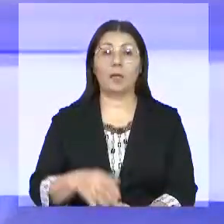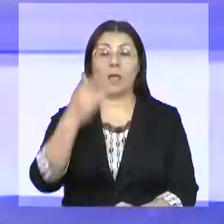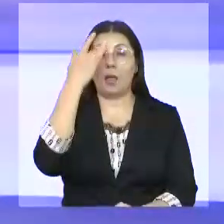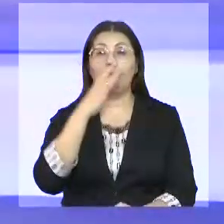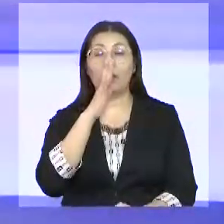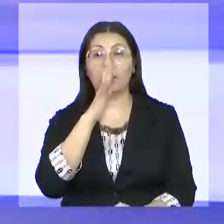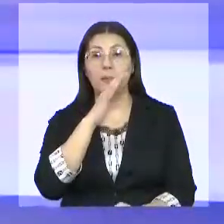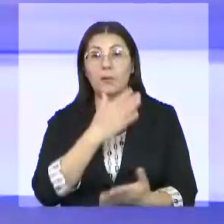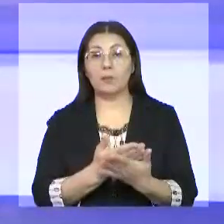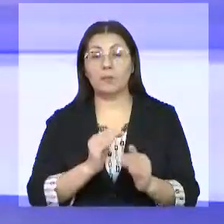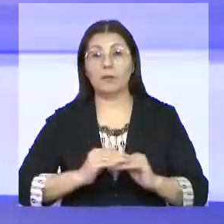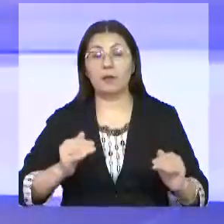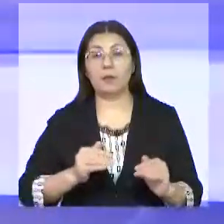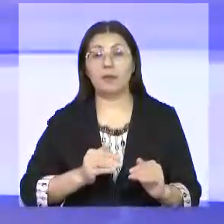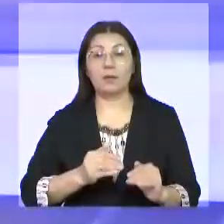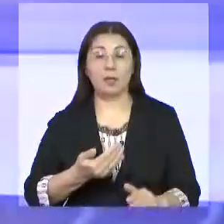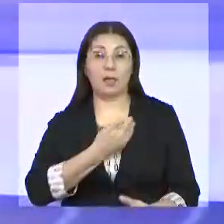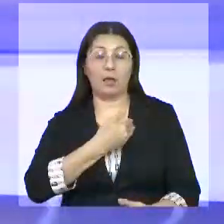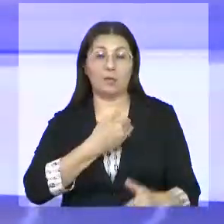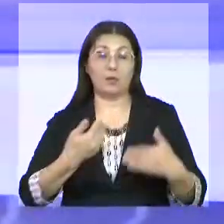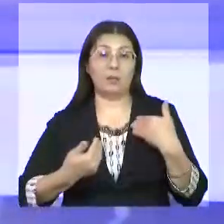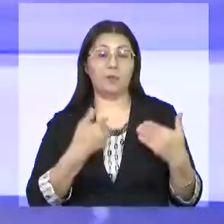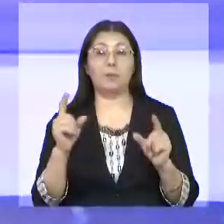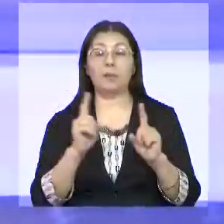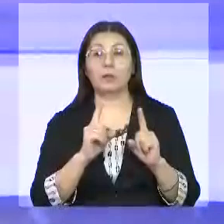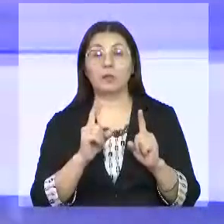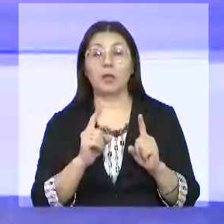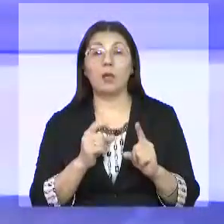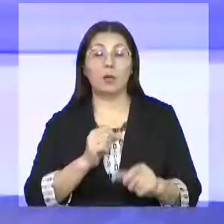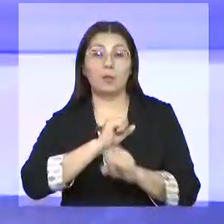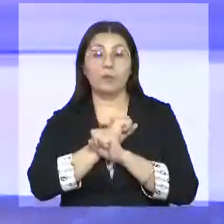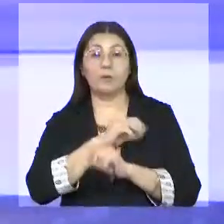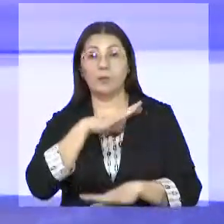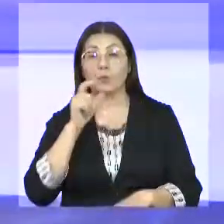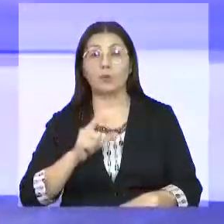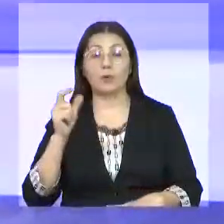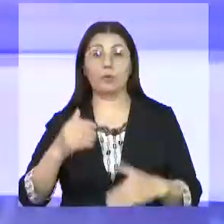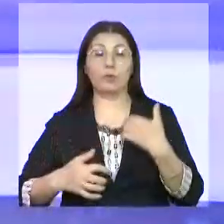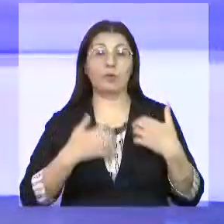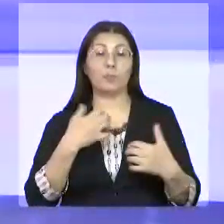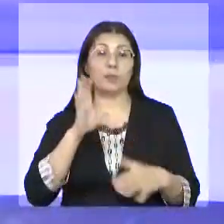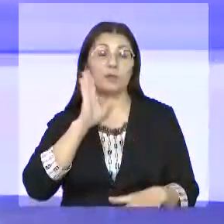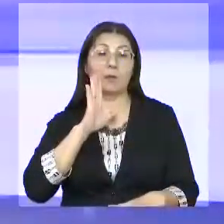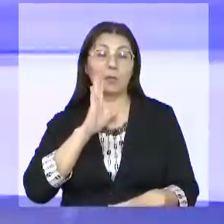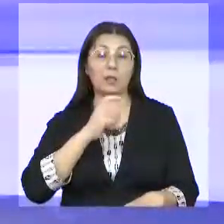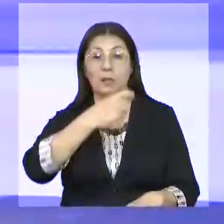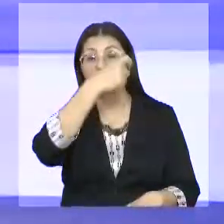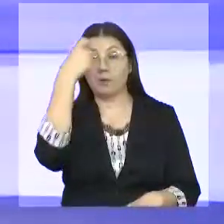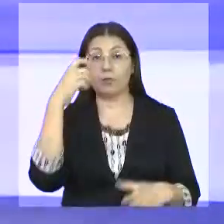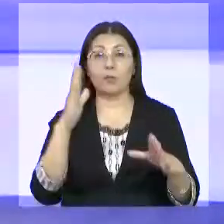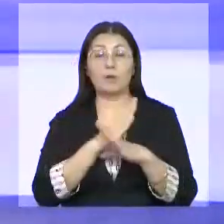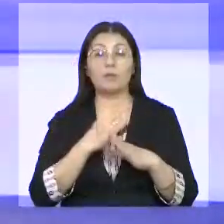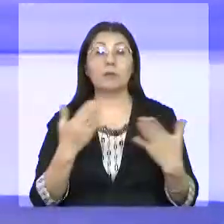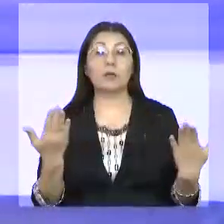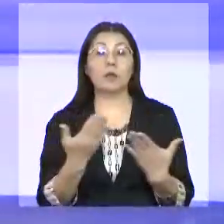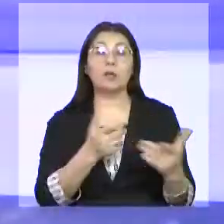Летние месяцы взрослые дети устремляются на реки и озера, чтобы искупаться. Особенно много людей спешат к водоемам в жаркую погоду. О том,